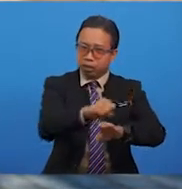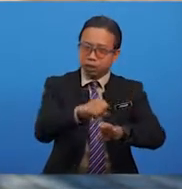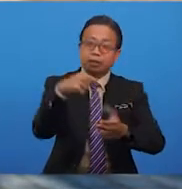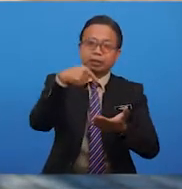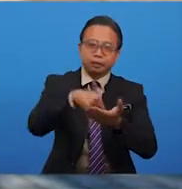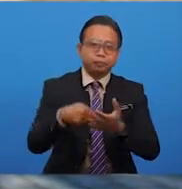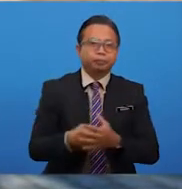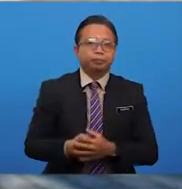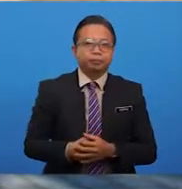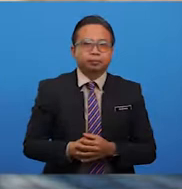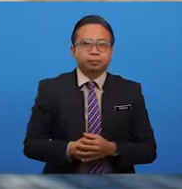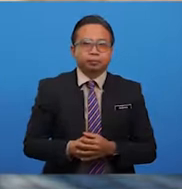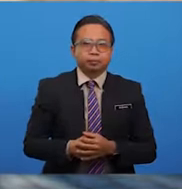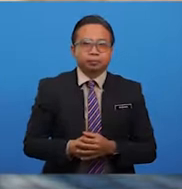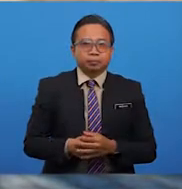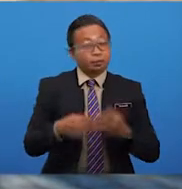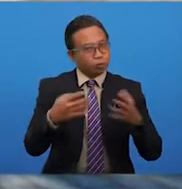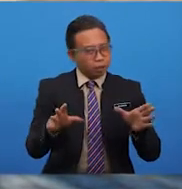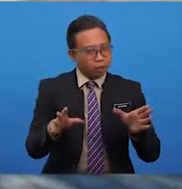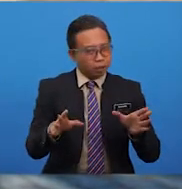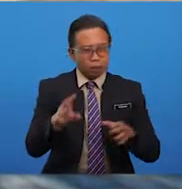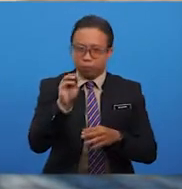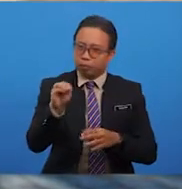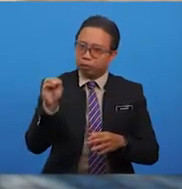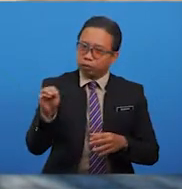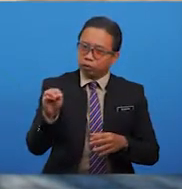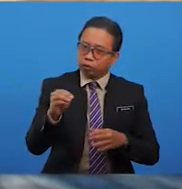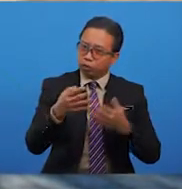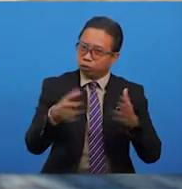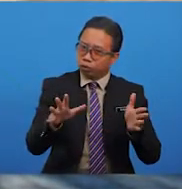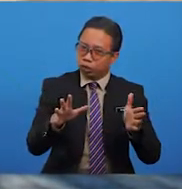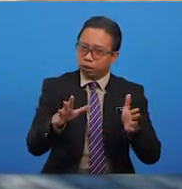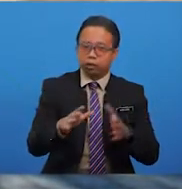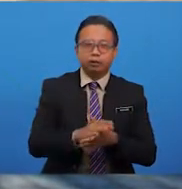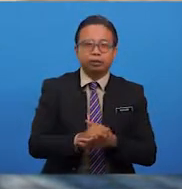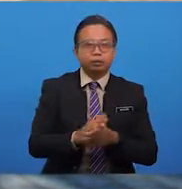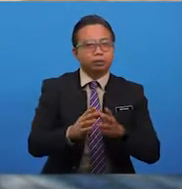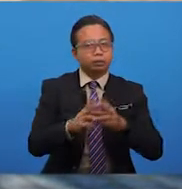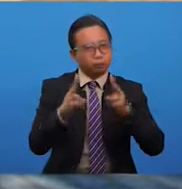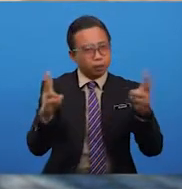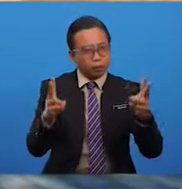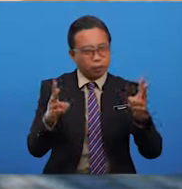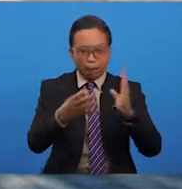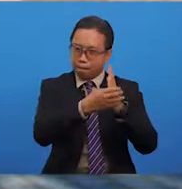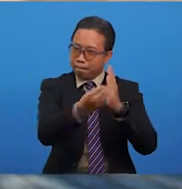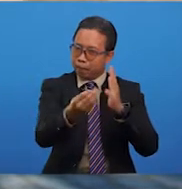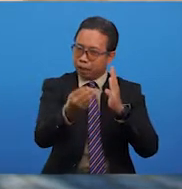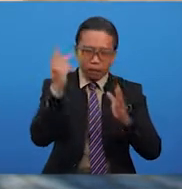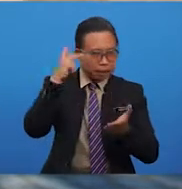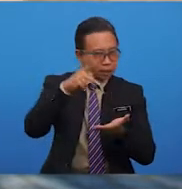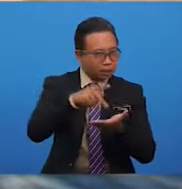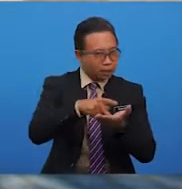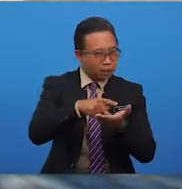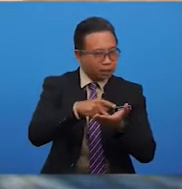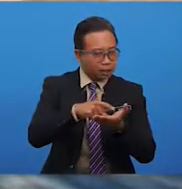kuduk perang ini. Sudah tentu, murid sekalian sudahpun semakin mahir dalam mengenalpasti